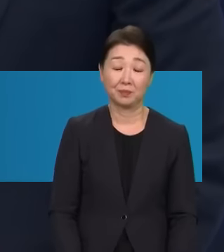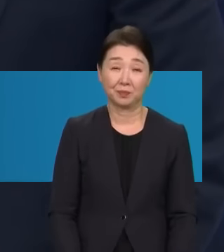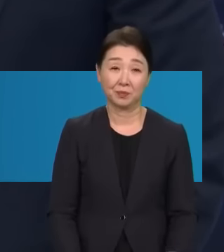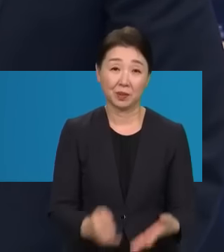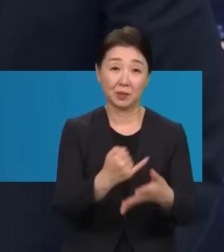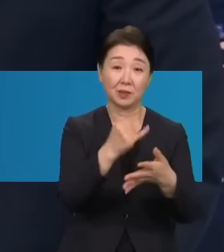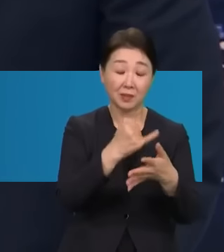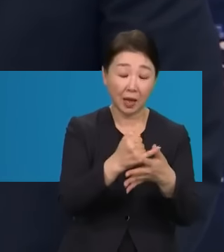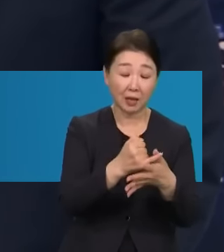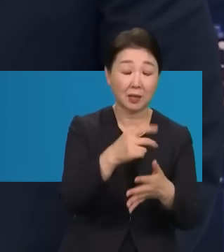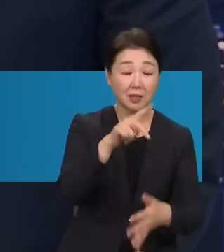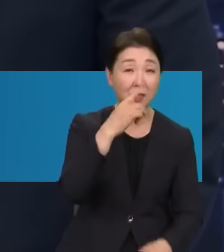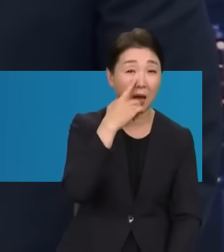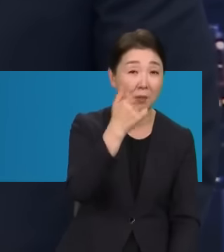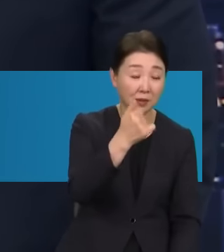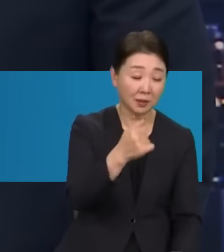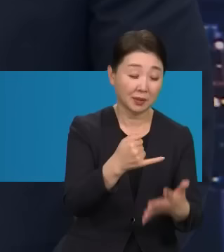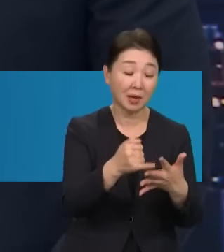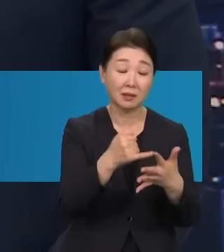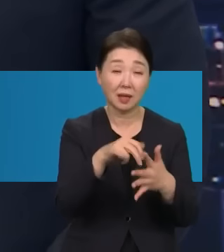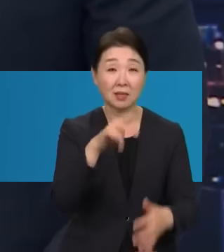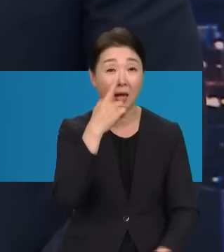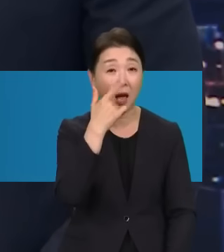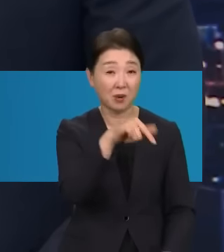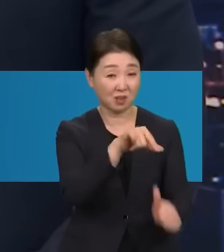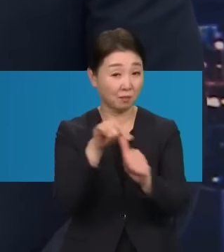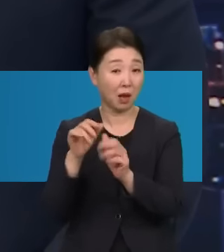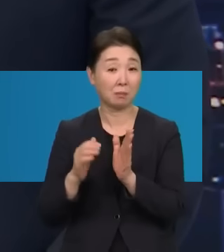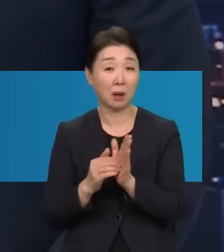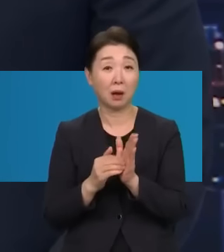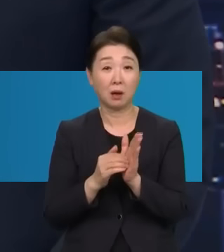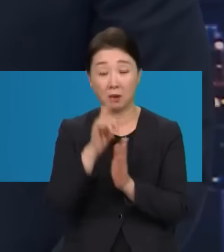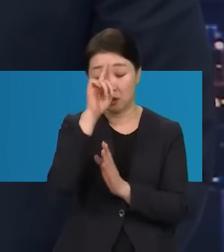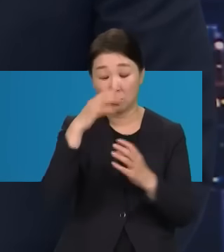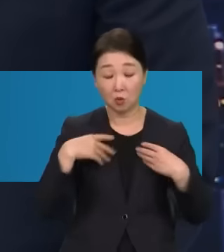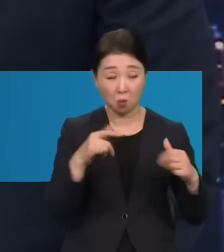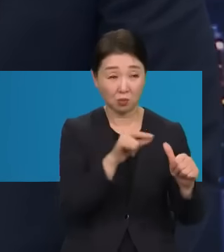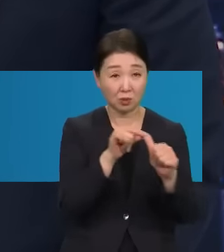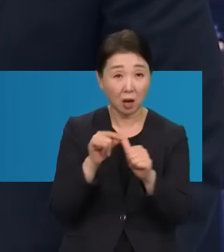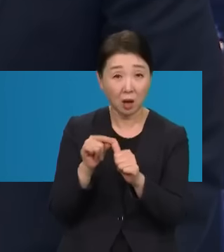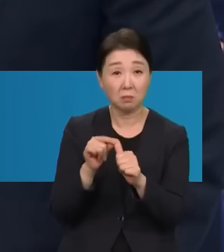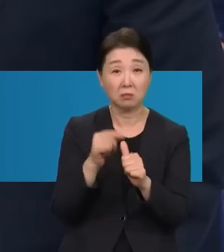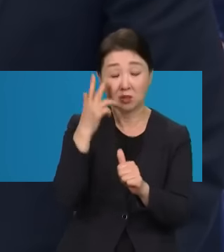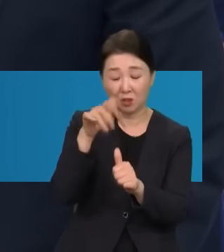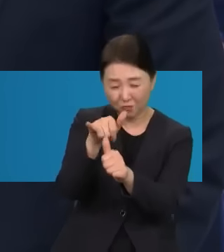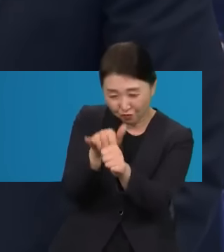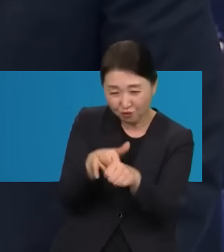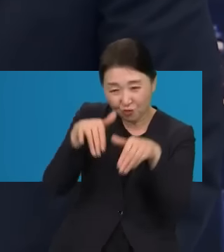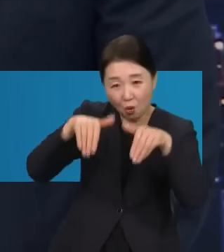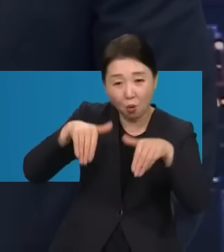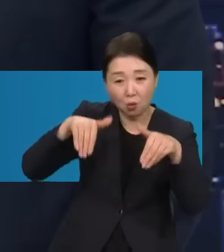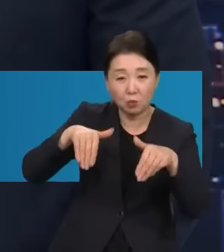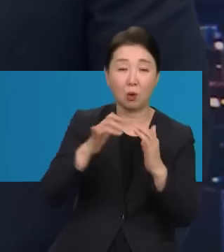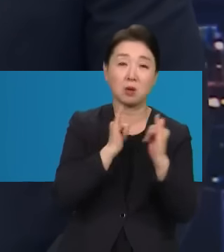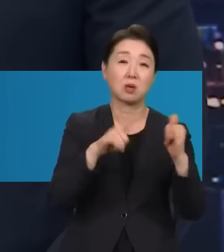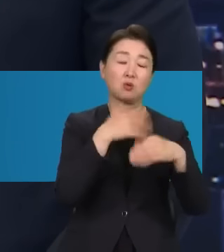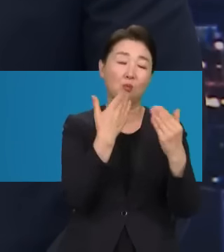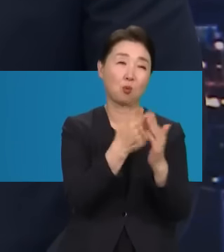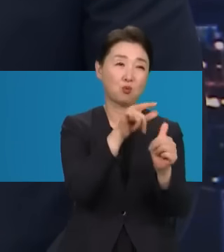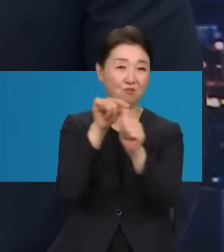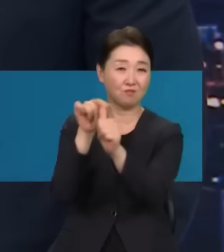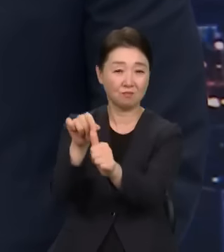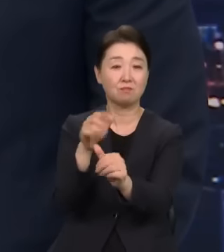시아버지에 이어서 작은딸의 시아버지까지 기용한 건데 정부 인사들이 트럼프 충성파 또 가족으로 채워지고 있다는 지적이 나오고